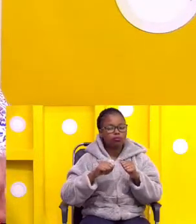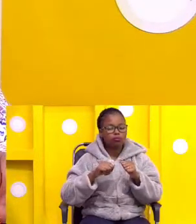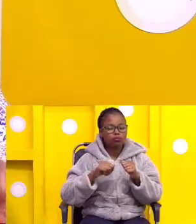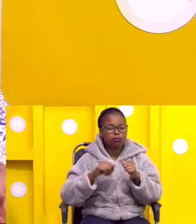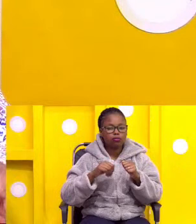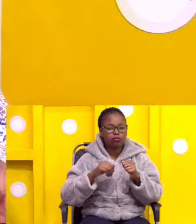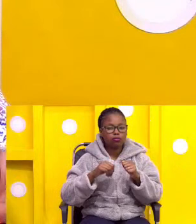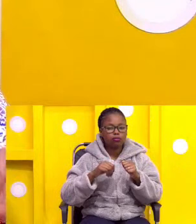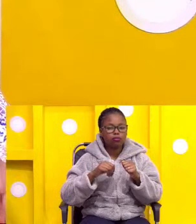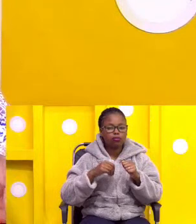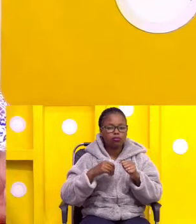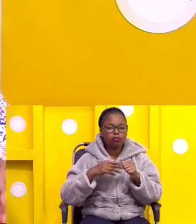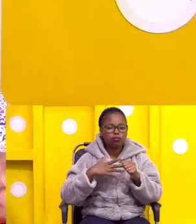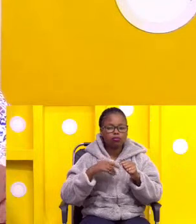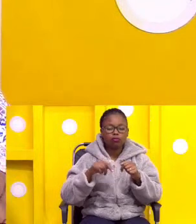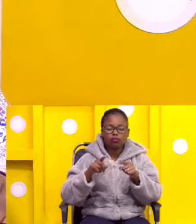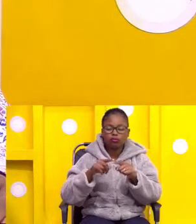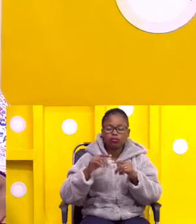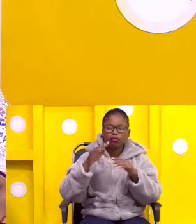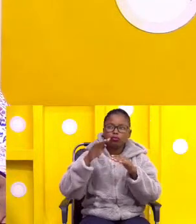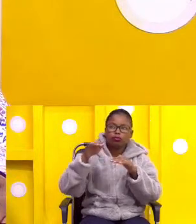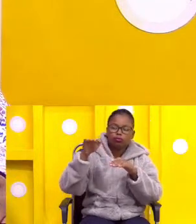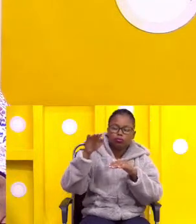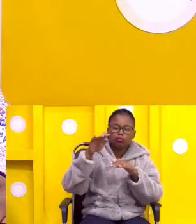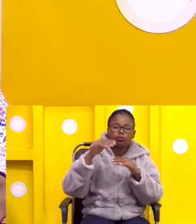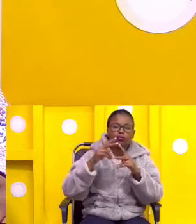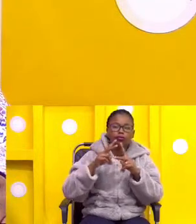twatura twihokete muru wa Ngai uria wi iguru muno.